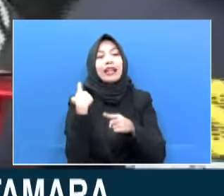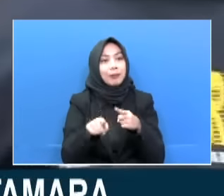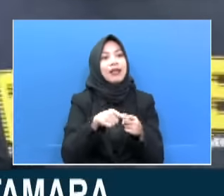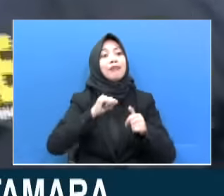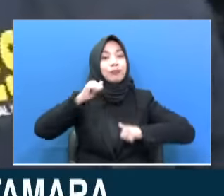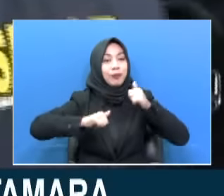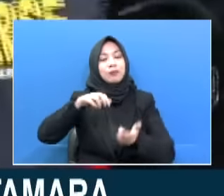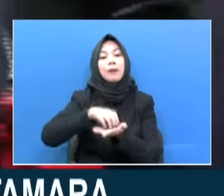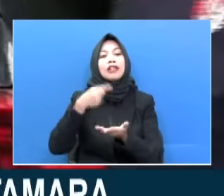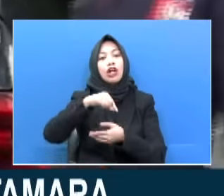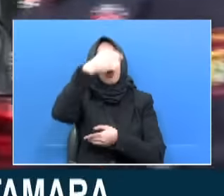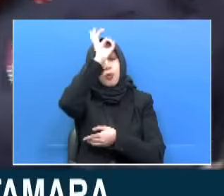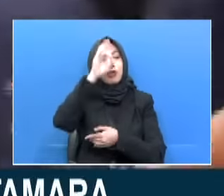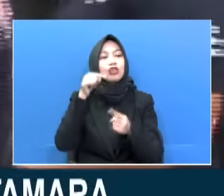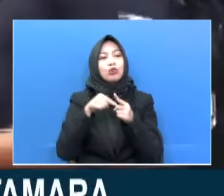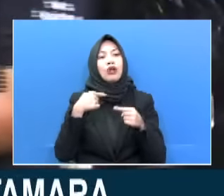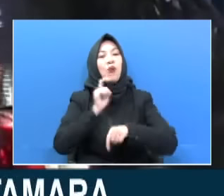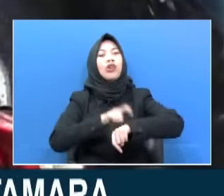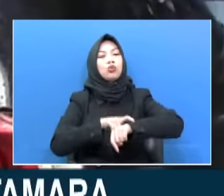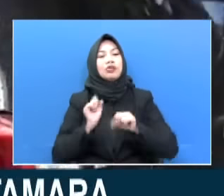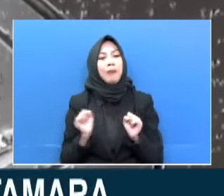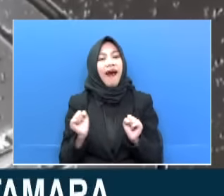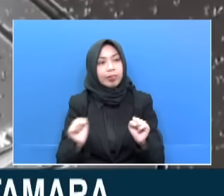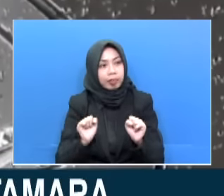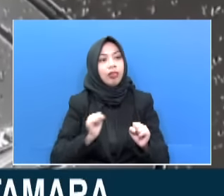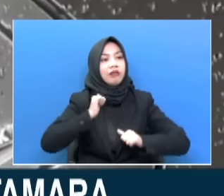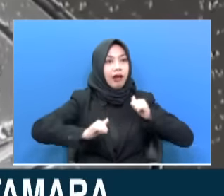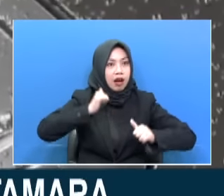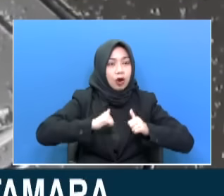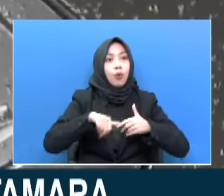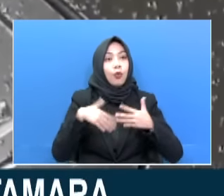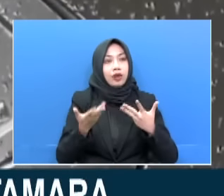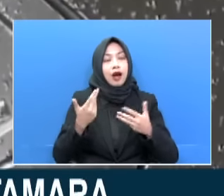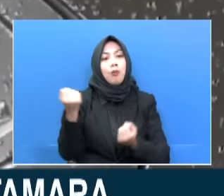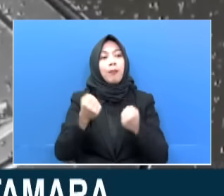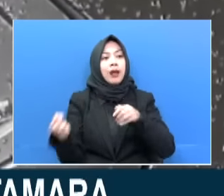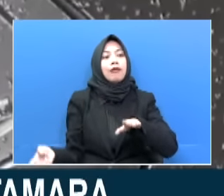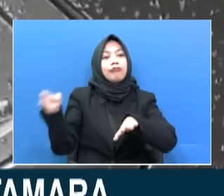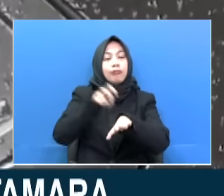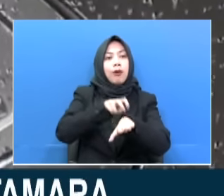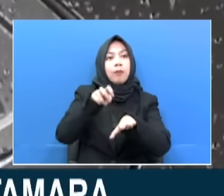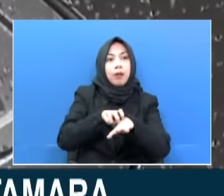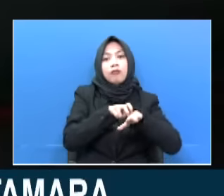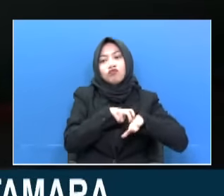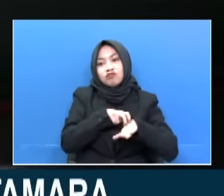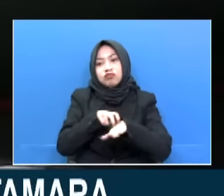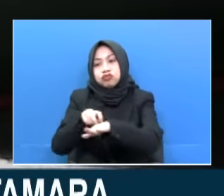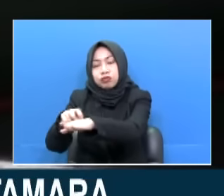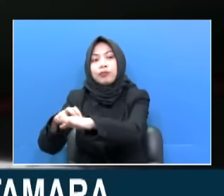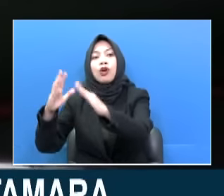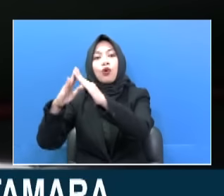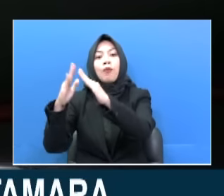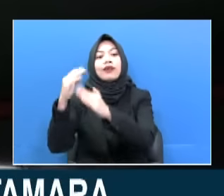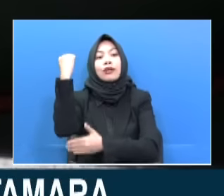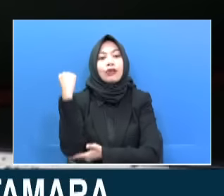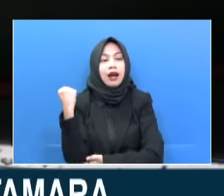waktu sekitar pukul 11.30 Waktu Indonesia Barat Tamara membawa putranya ke rumah tersangka di Pondok Kelapa Duren Sawit Jakarta